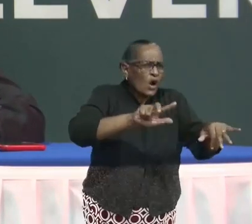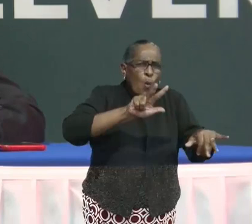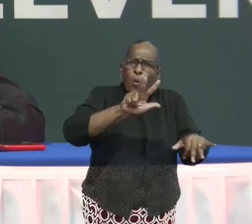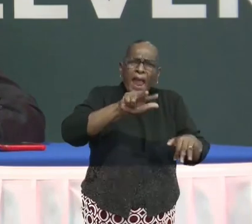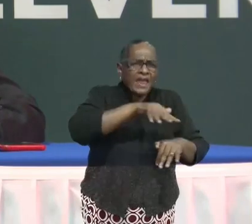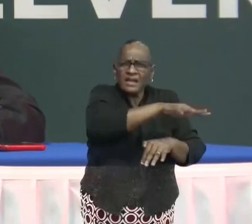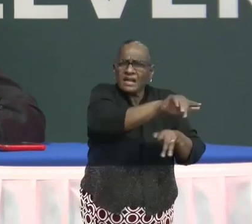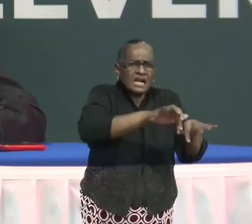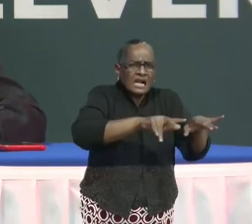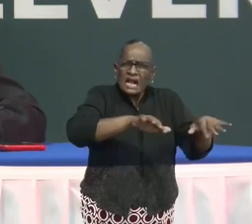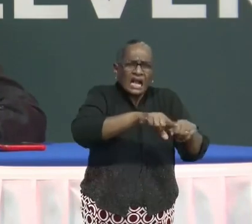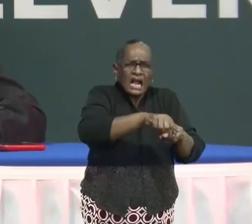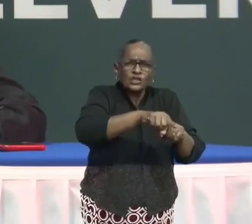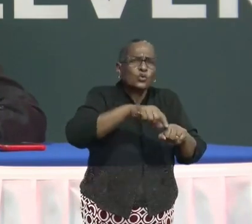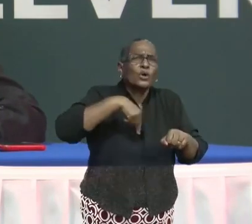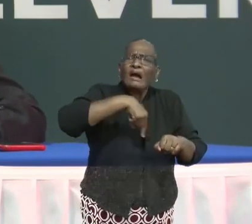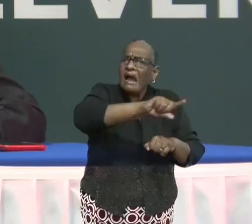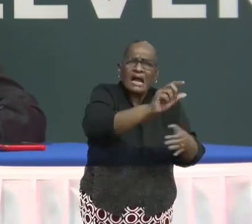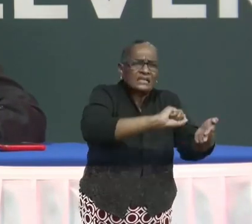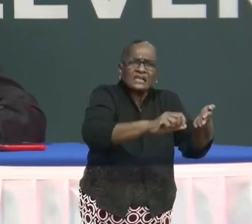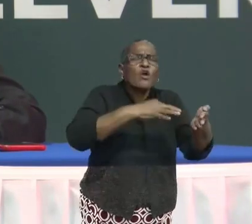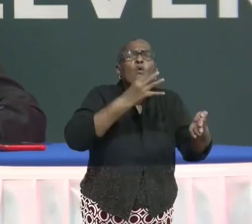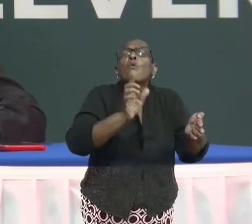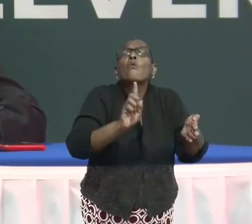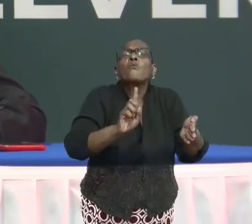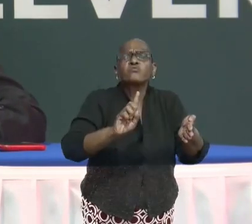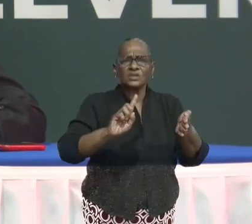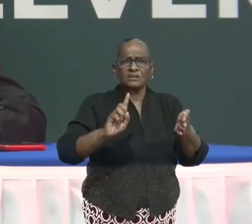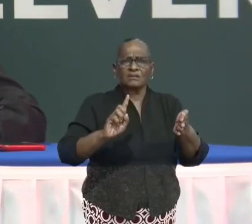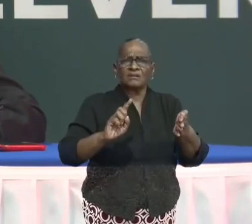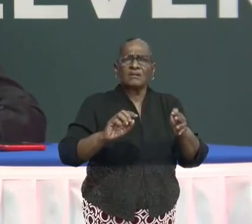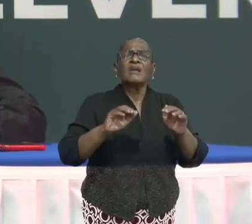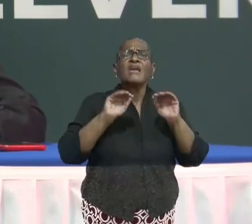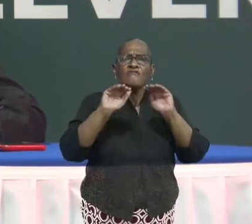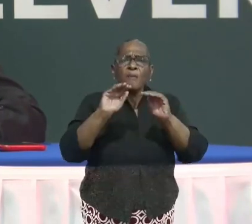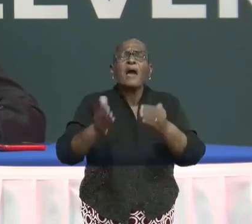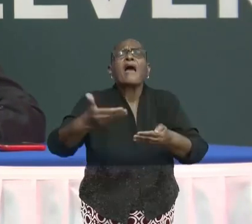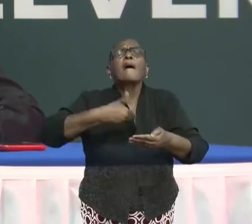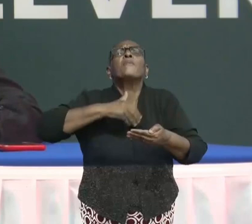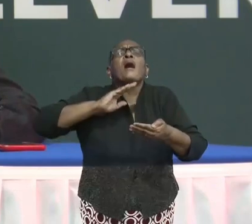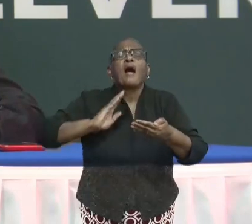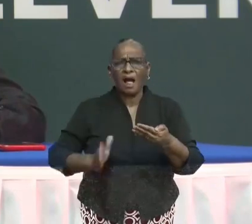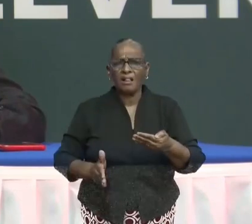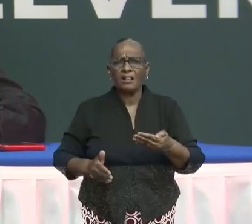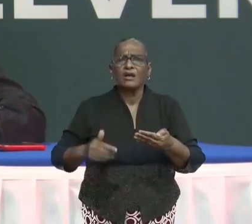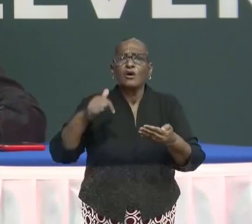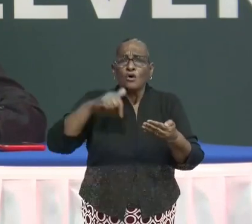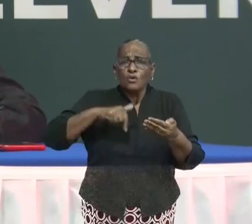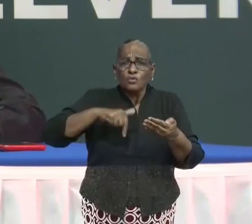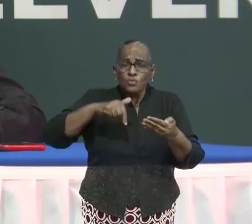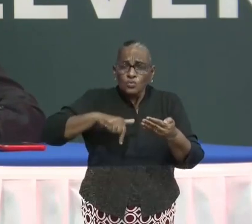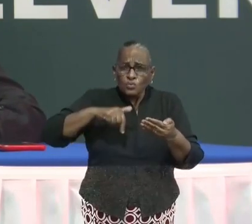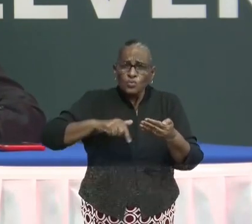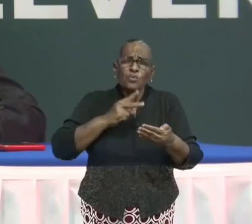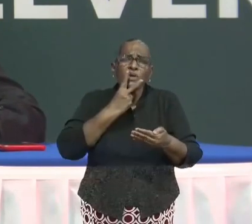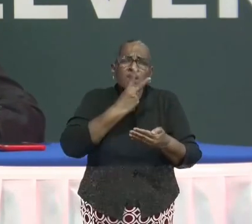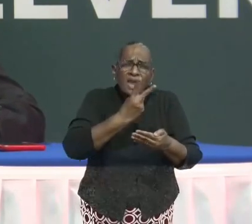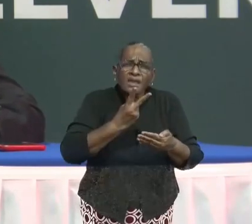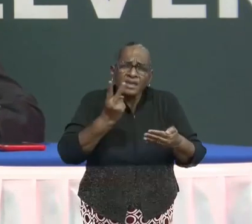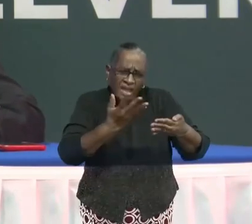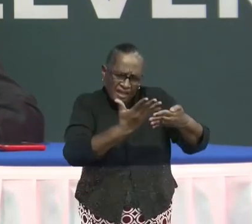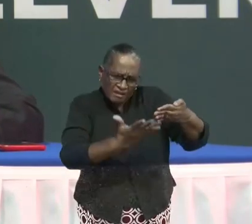strevi. A informatie dat u abigba en u de momenteel bezig voor luku de